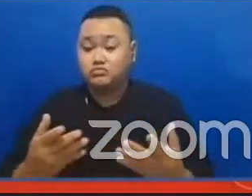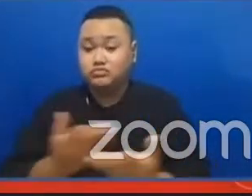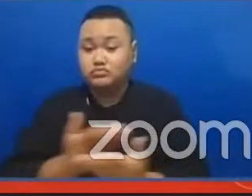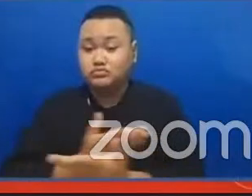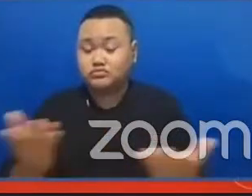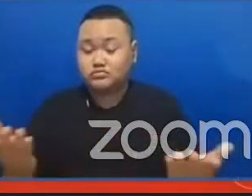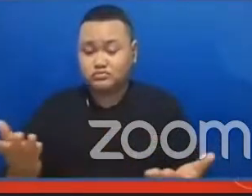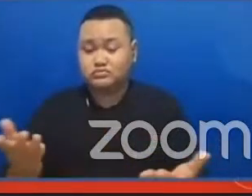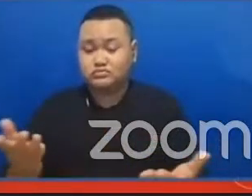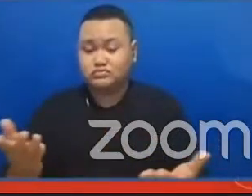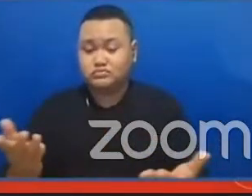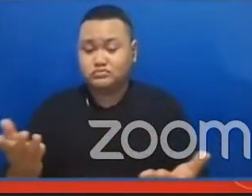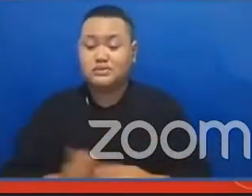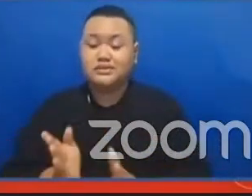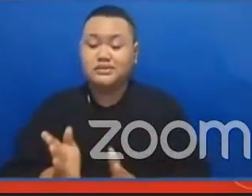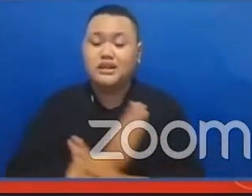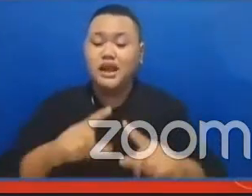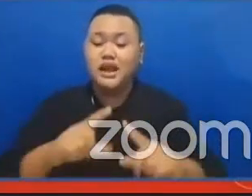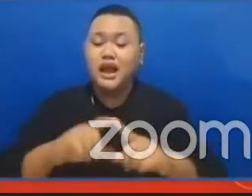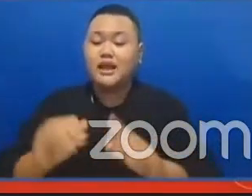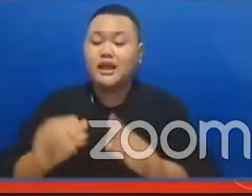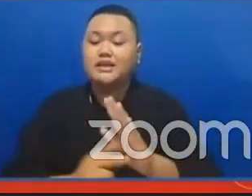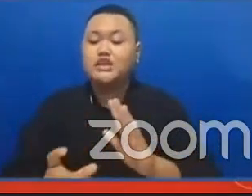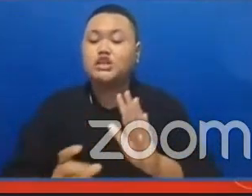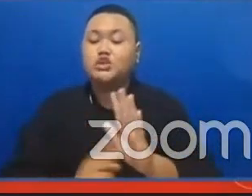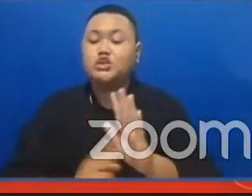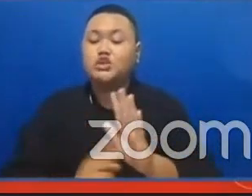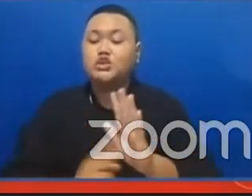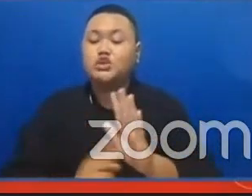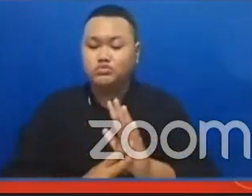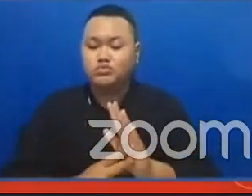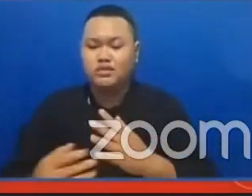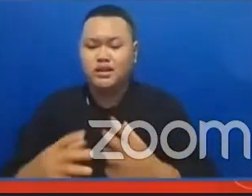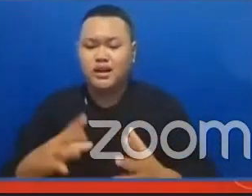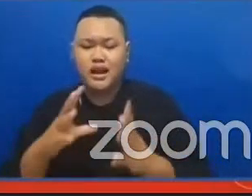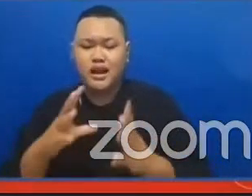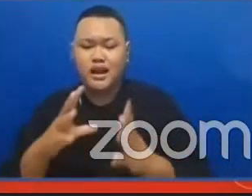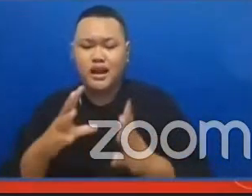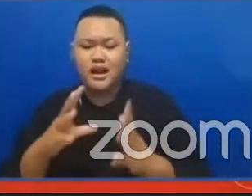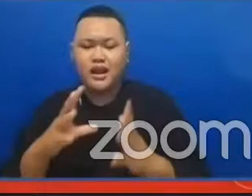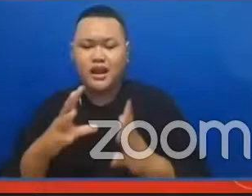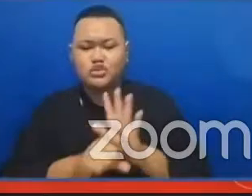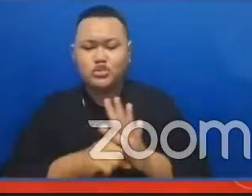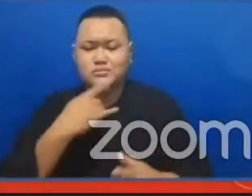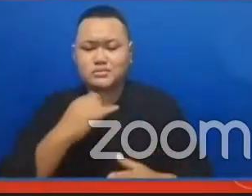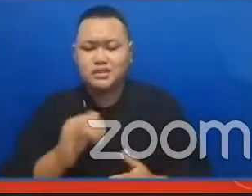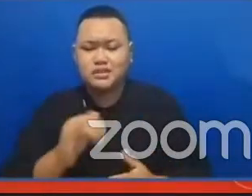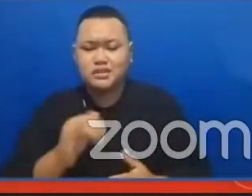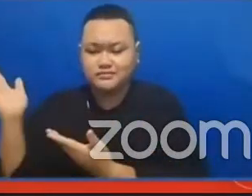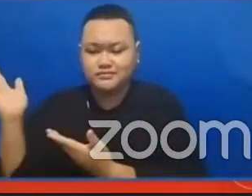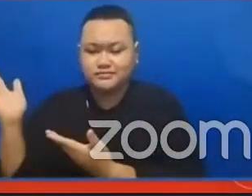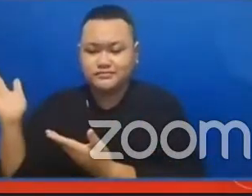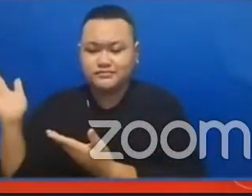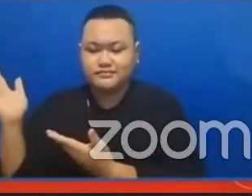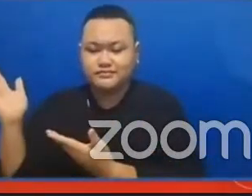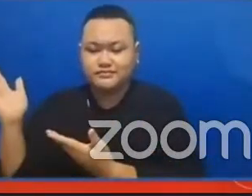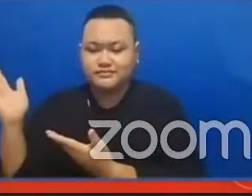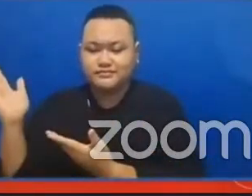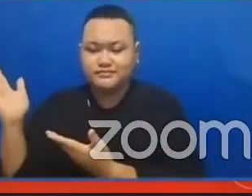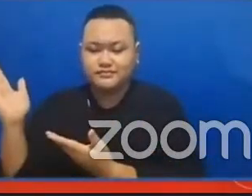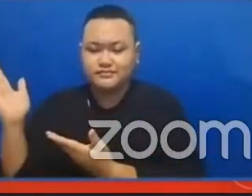Pak Ainun itu mengambil simulasi daya hantar listrik larutan. Nah, saya akan coba, saya